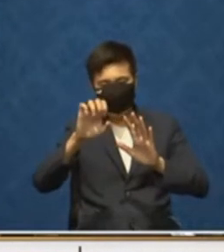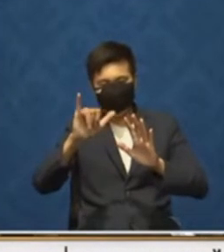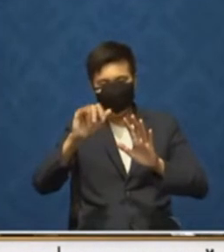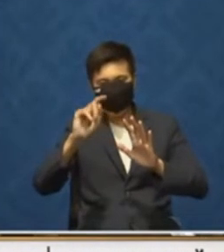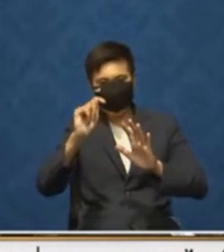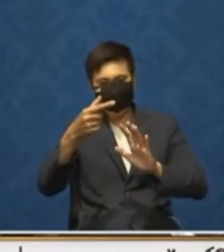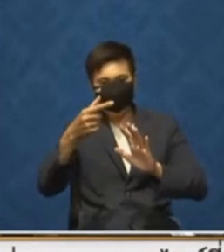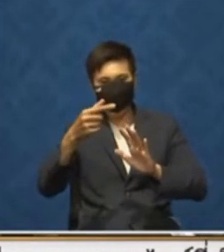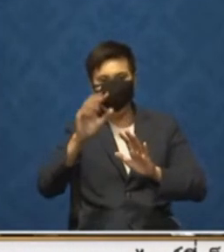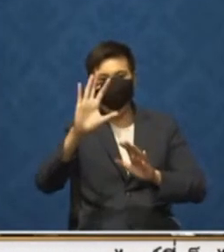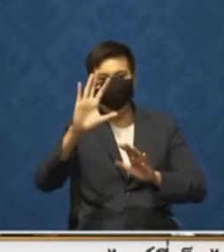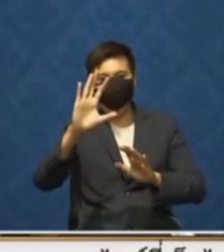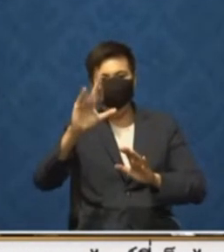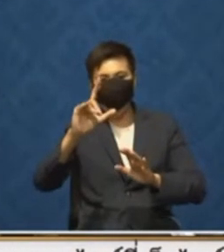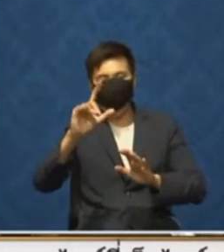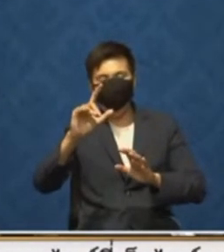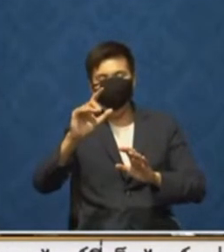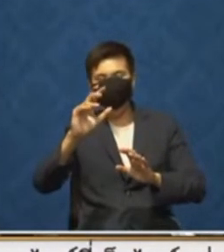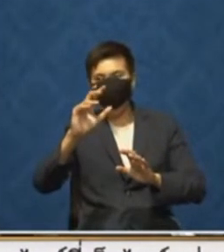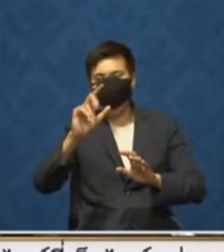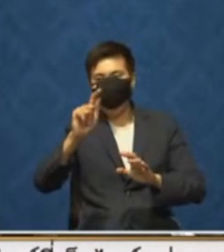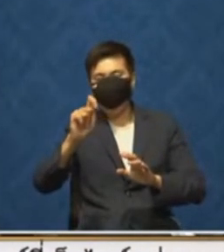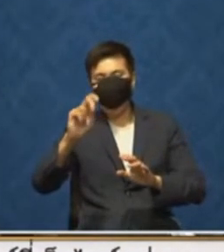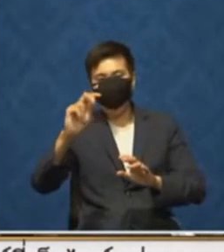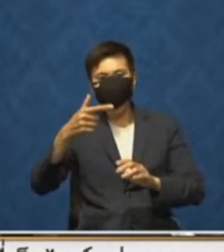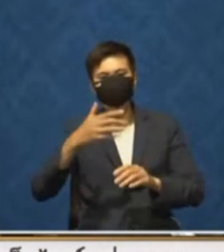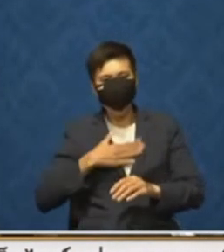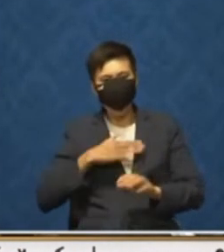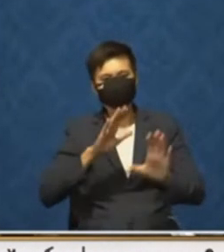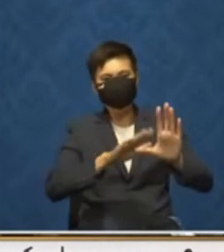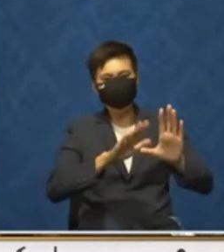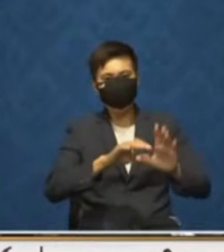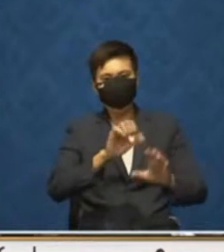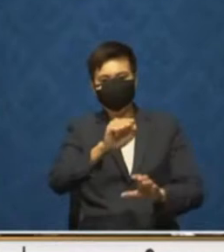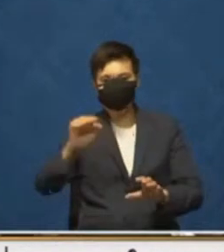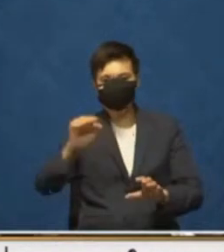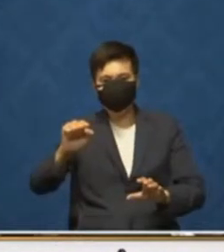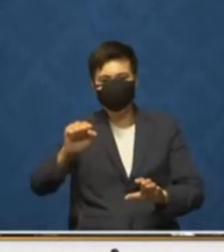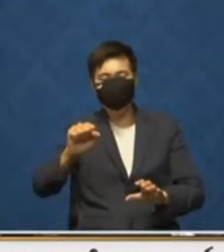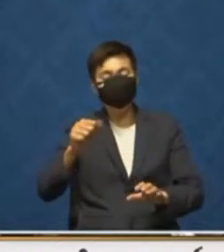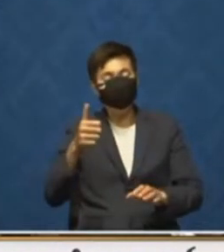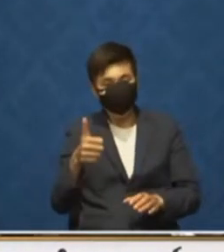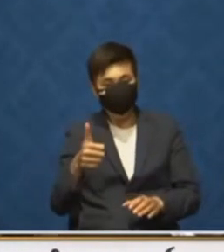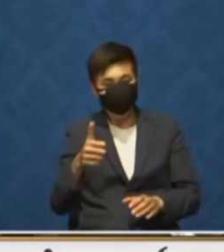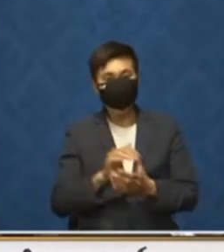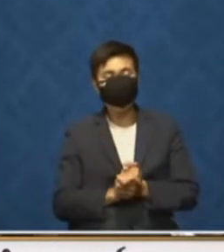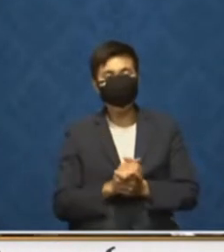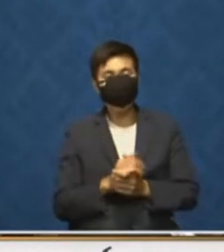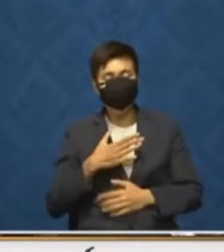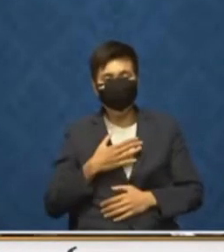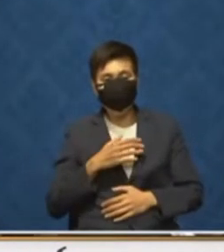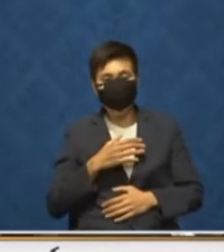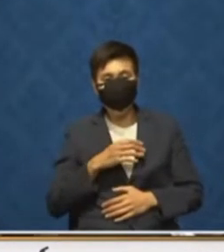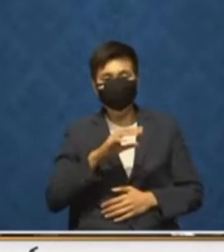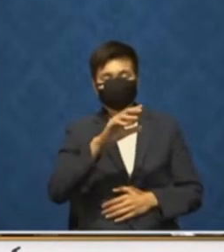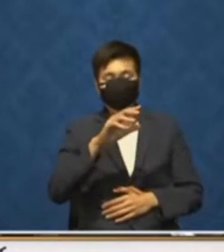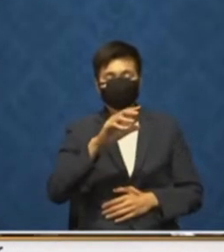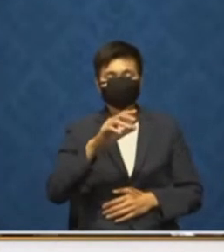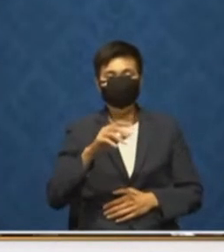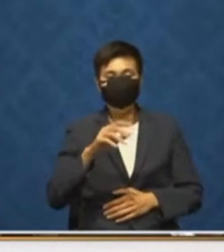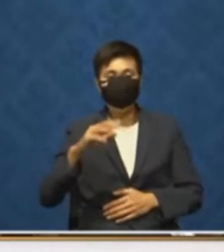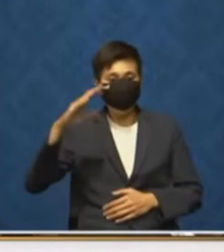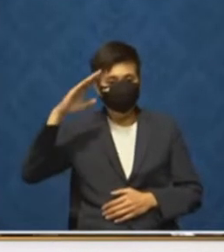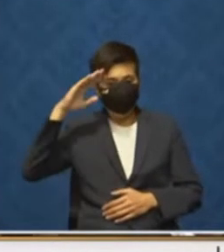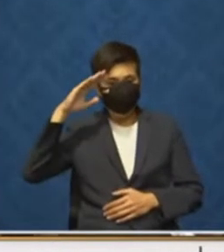วิศาลว่าผมด้วยซอสไปสมัครเป็นสสอยู่แถวนั้นดีไหมเนี่ยจะกล้าว่าท่านผมสามารถให้ท่านพลเอกประยุทธ์เนี่ยได้อำนวยความสะดวก